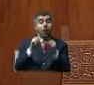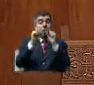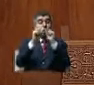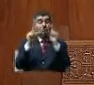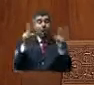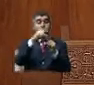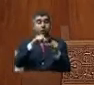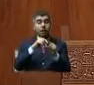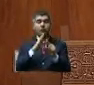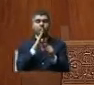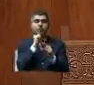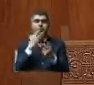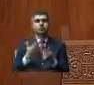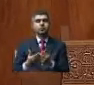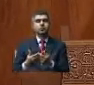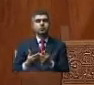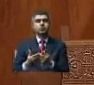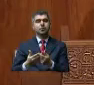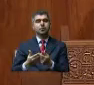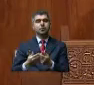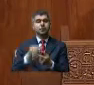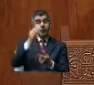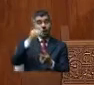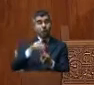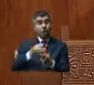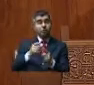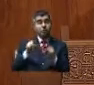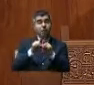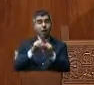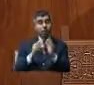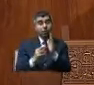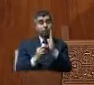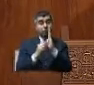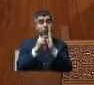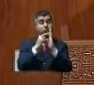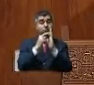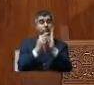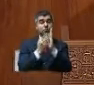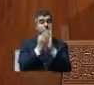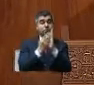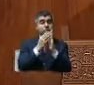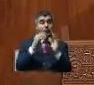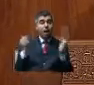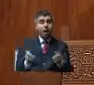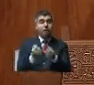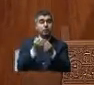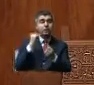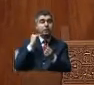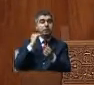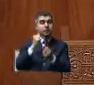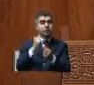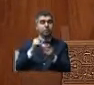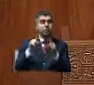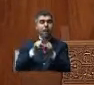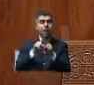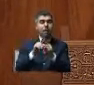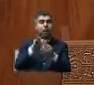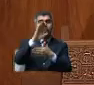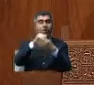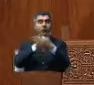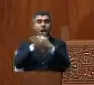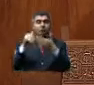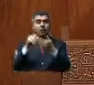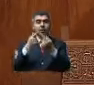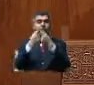المرجوة، فقد استطاعت بلادنا التقدم في تحقيق أهداف الألفية للتنمية، بل وتجاوزت بعض الأهداف